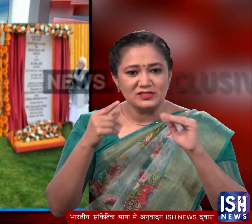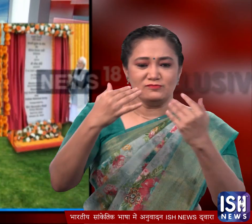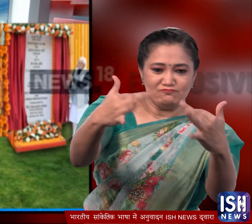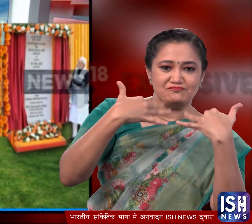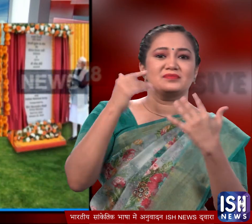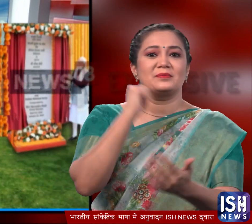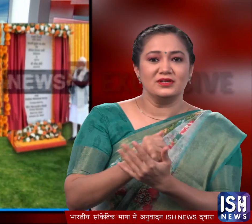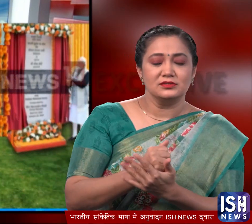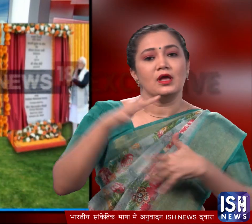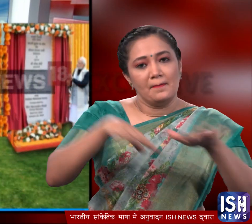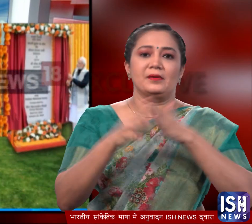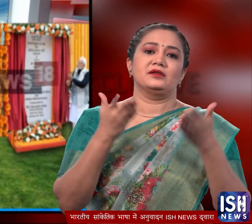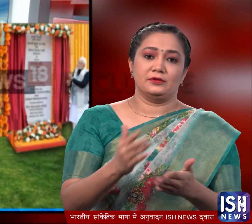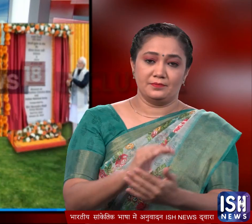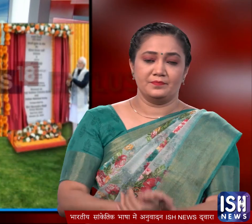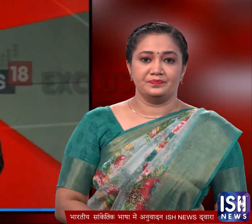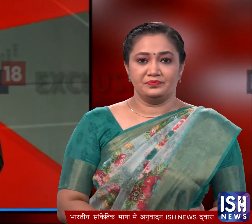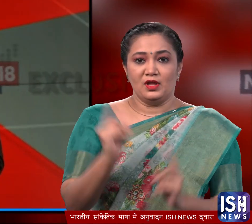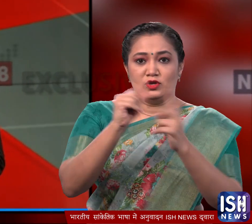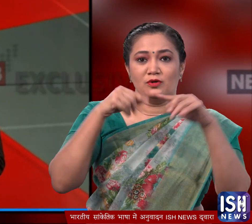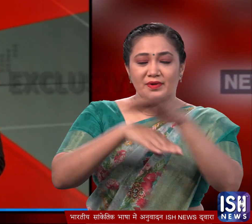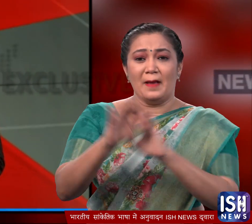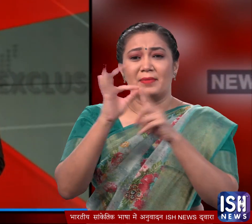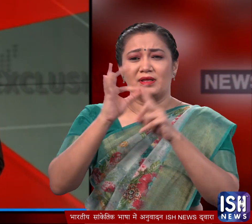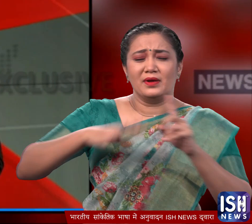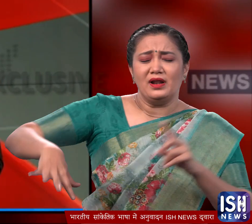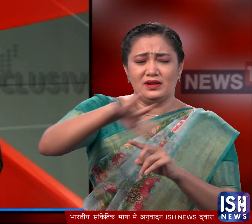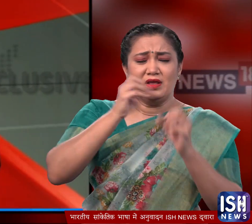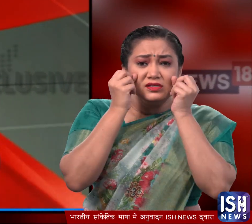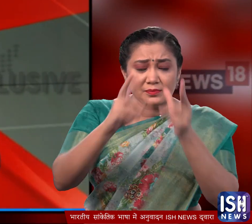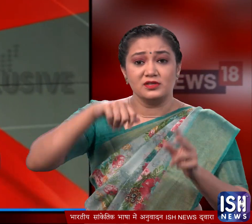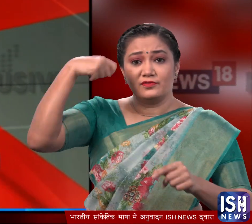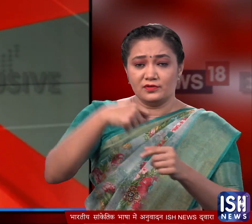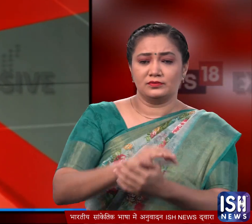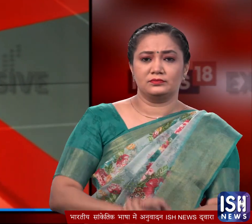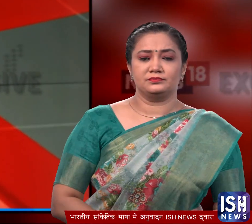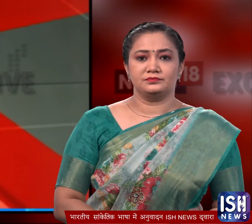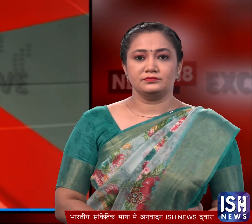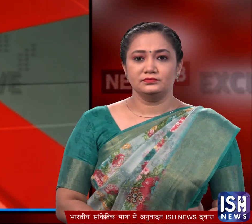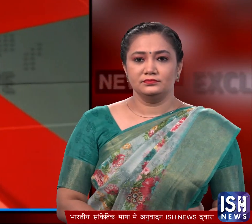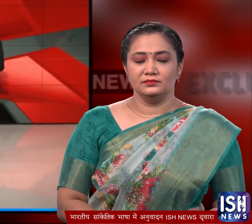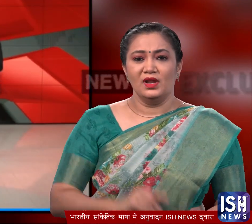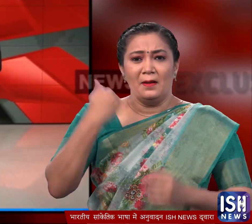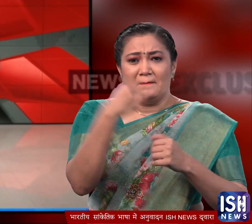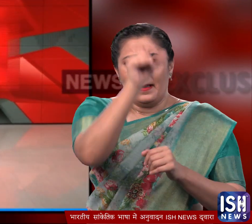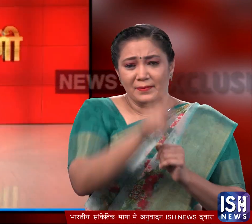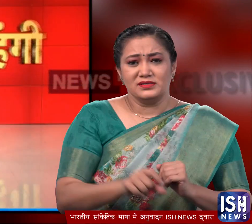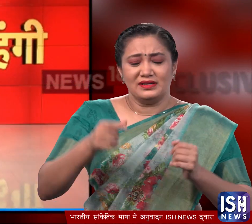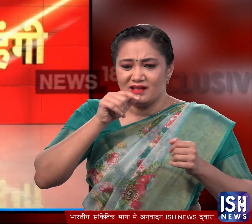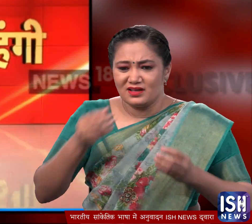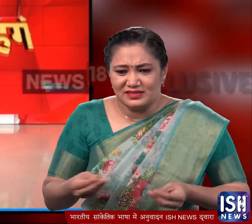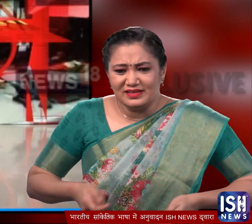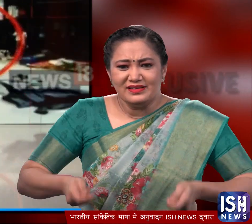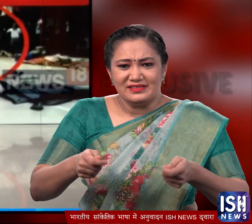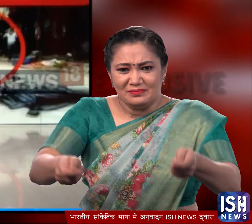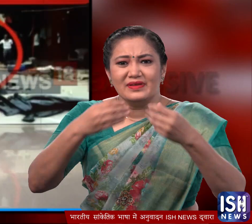को भुनाना है, जिसके लिए यह प्लान तैयार किया गया। उत्तर प्रदेश के प्रतापगढ़ से हैरान करने वाली कुछ तस्वीरें सामने आई। वहां एक बदमाश ने ठेले